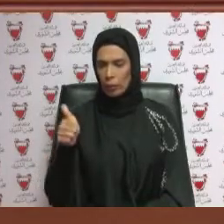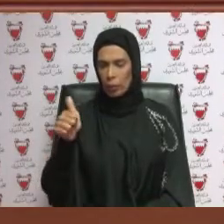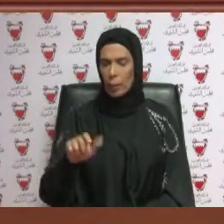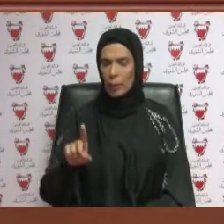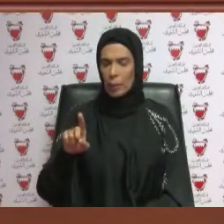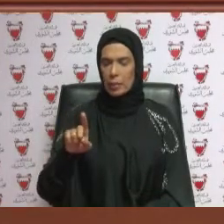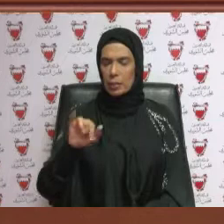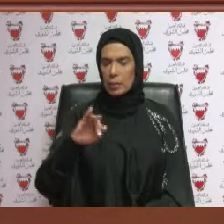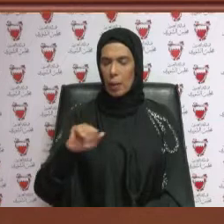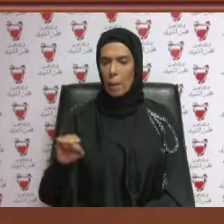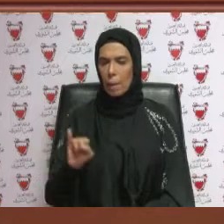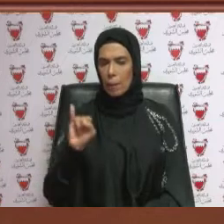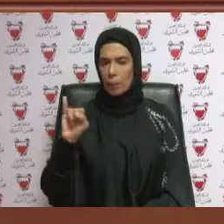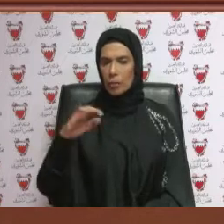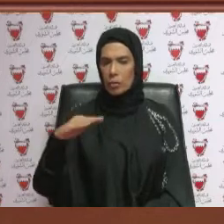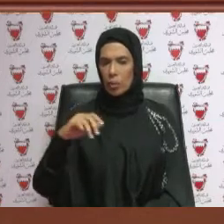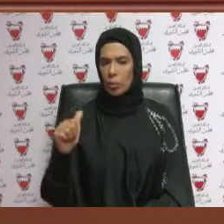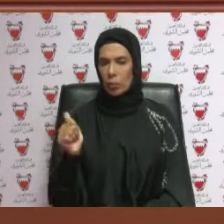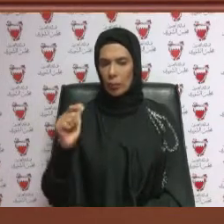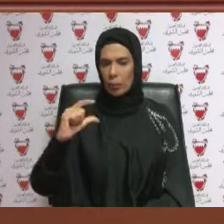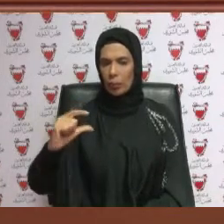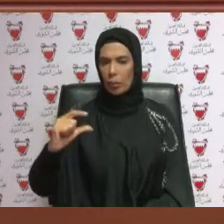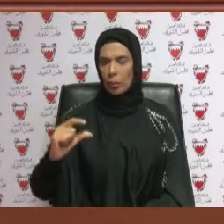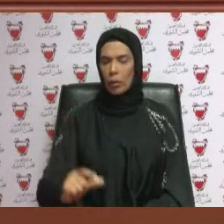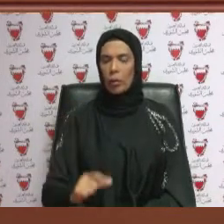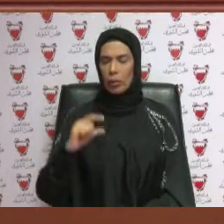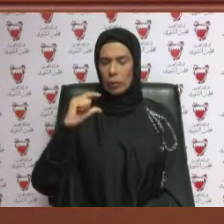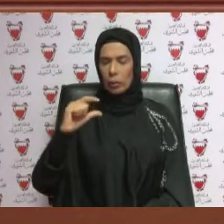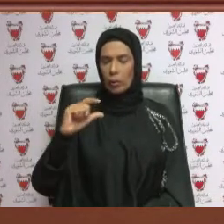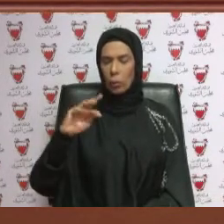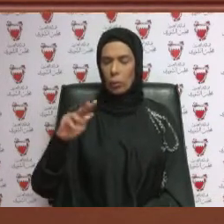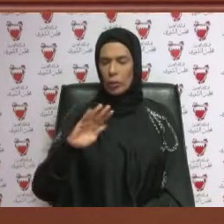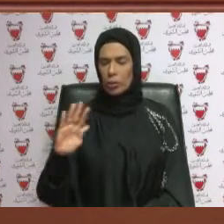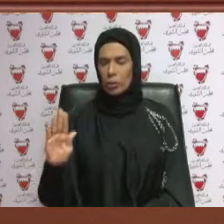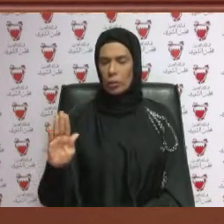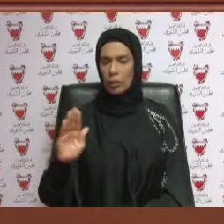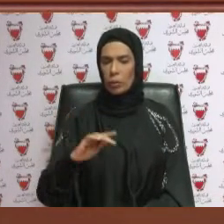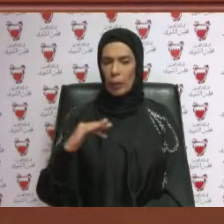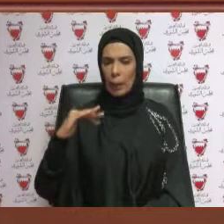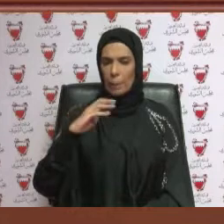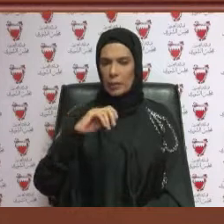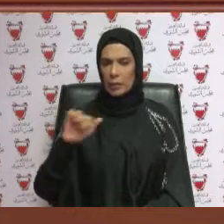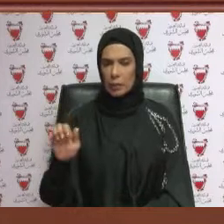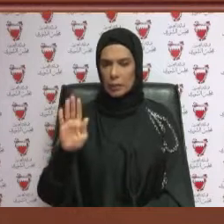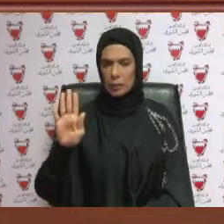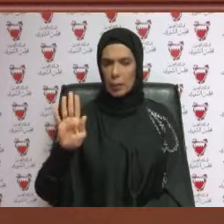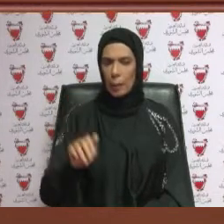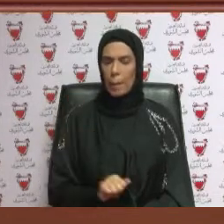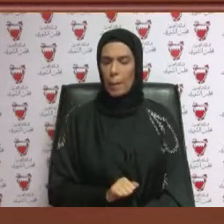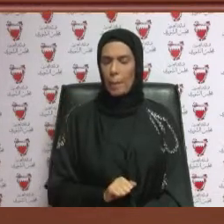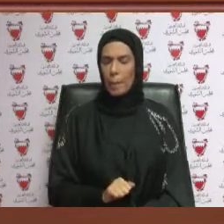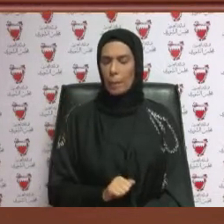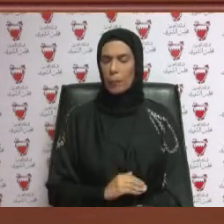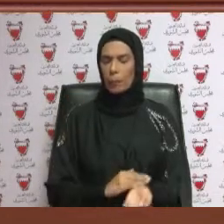إسماعيل المحمد، جواد حبيب الخياط، درويش أحمد المناعي، خميس حمد الرميحي. اختار